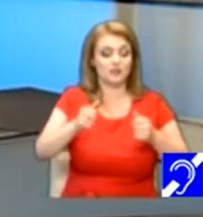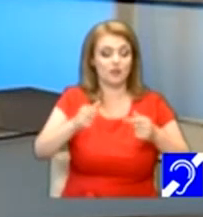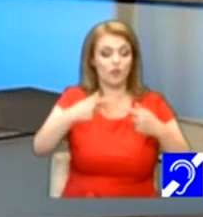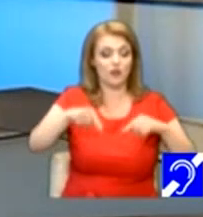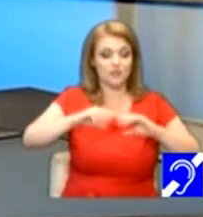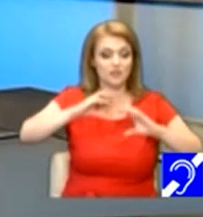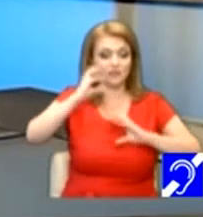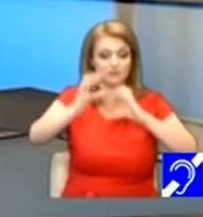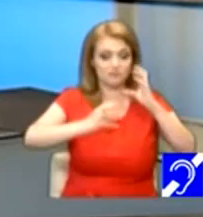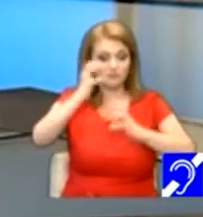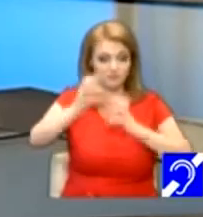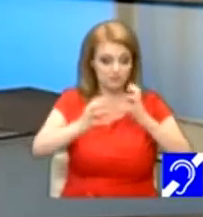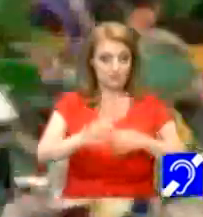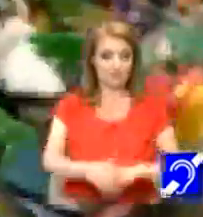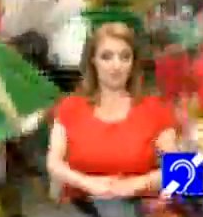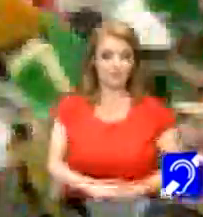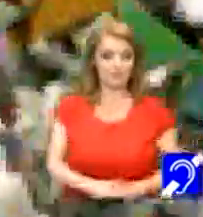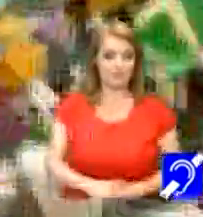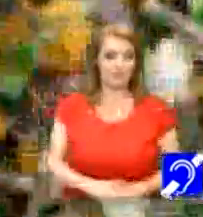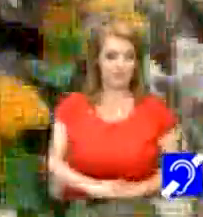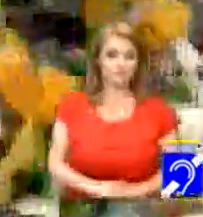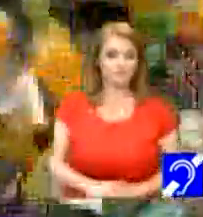simt fantastic.